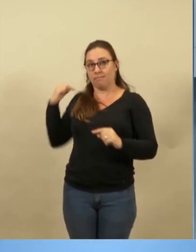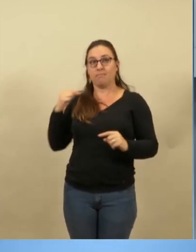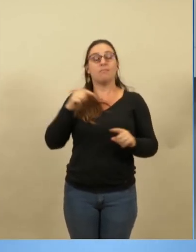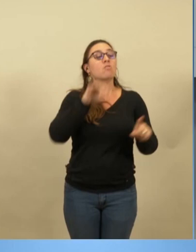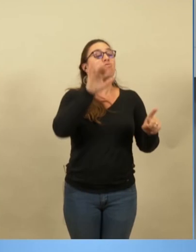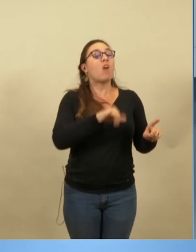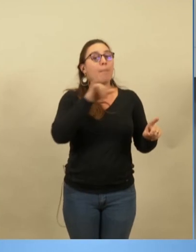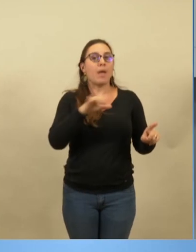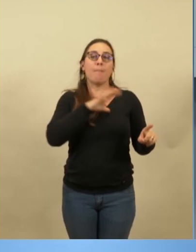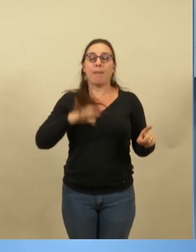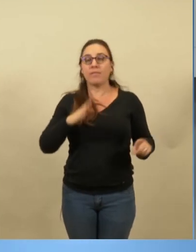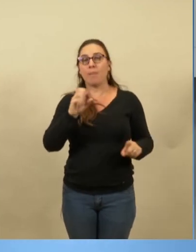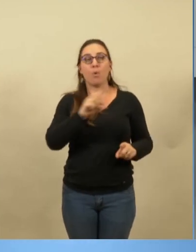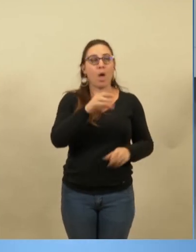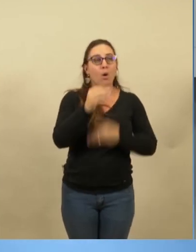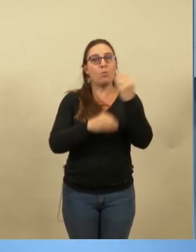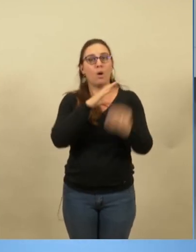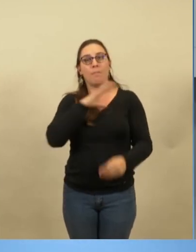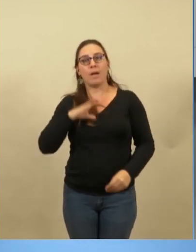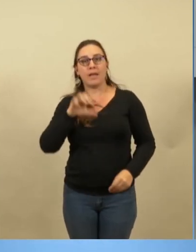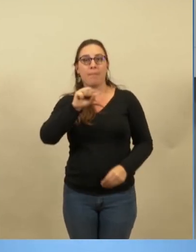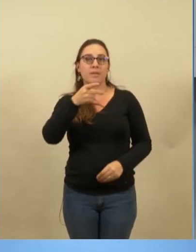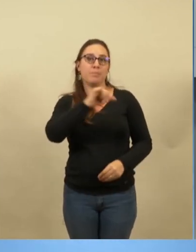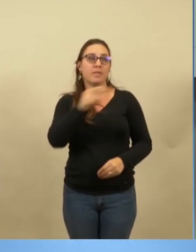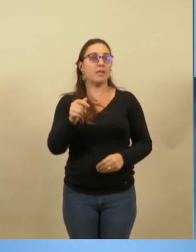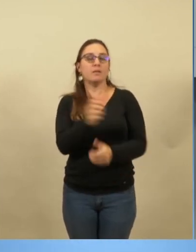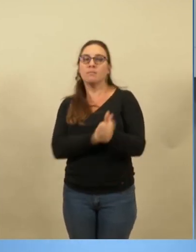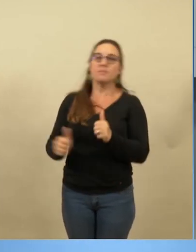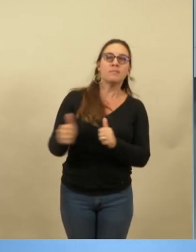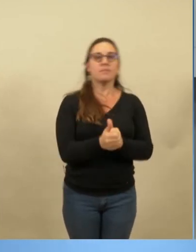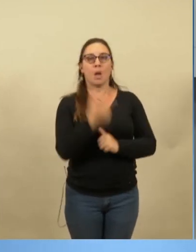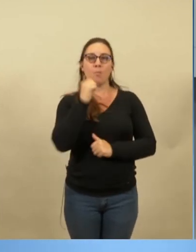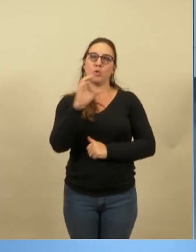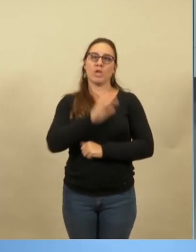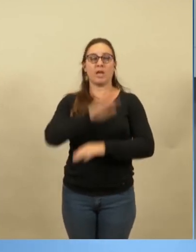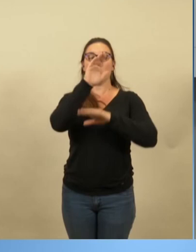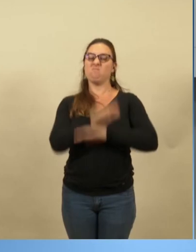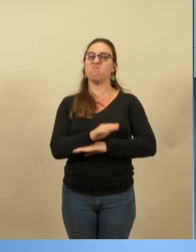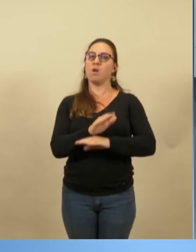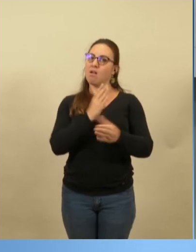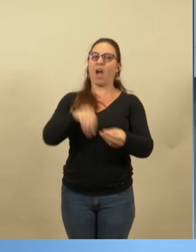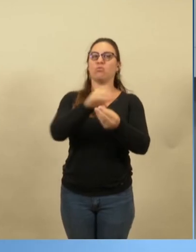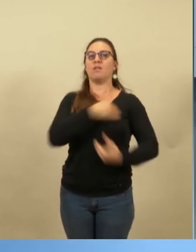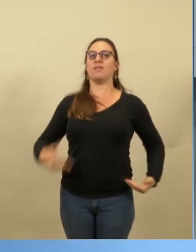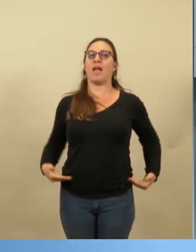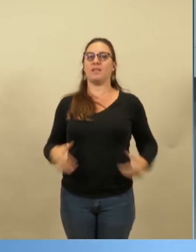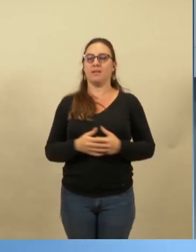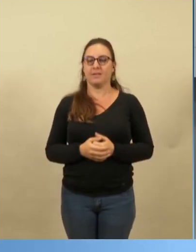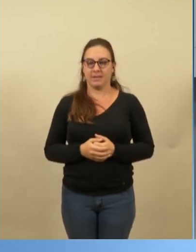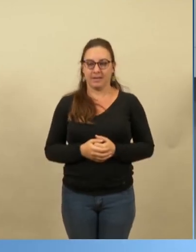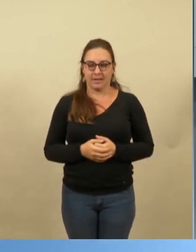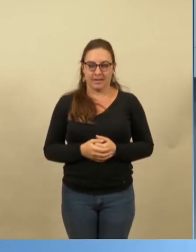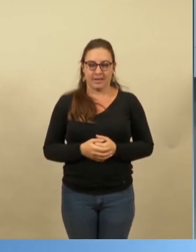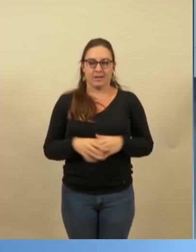intervention de Madame Bauer ou madame spinny qui ne soit pas à couverte derrière par une intervention de Monsieur Carignon donc nous rappelons